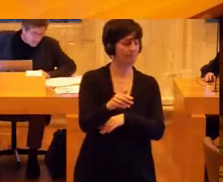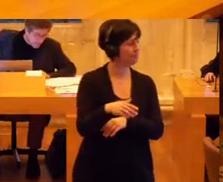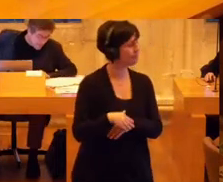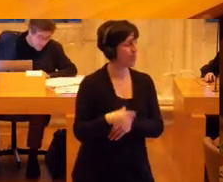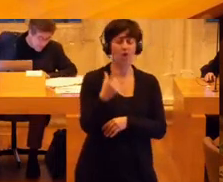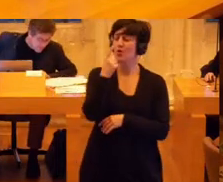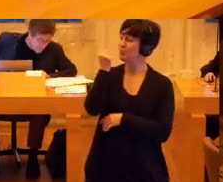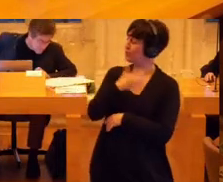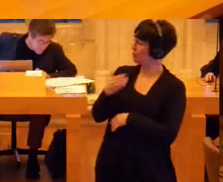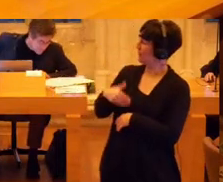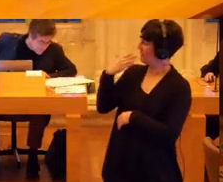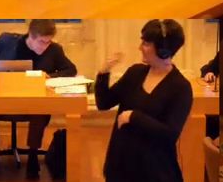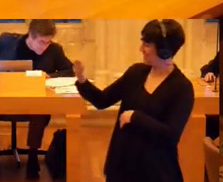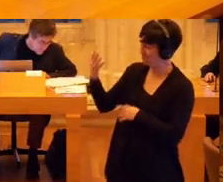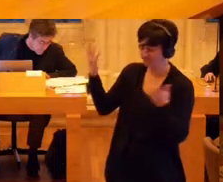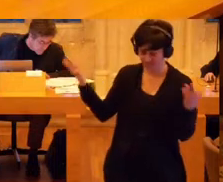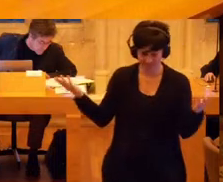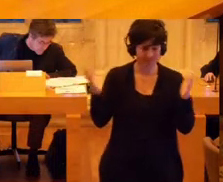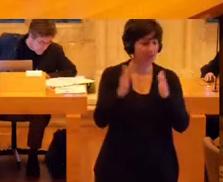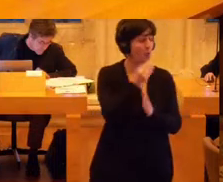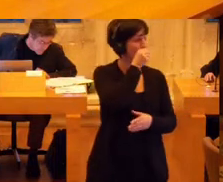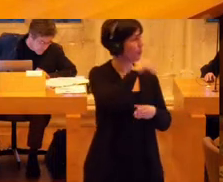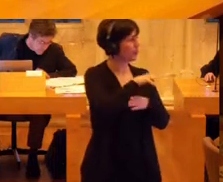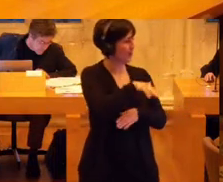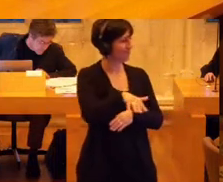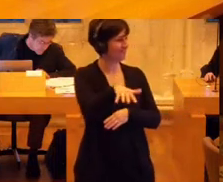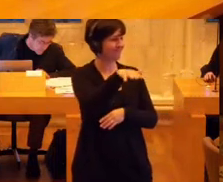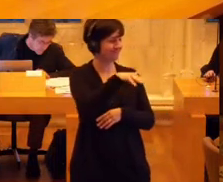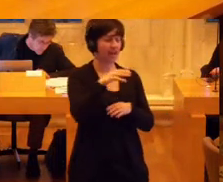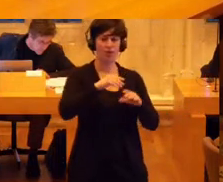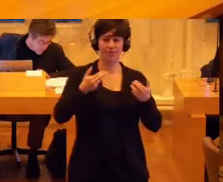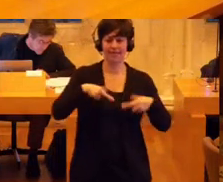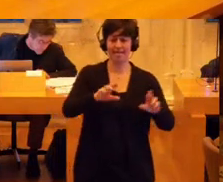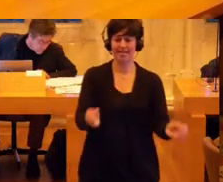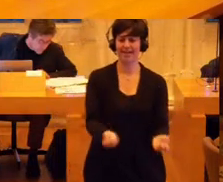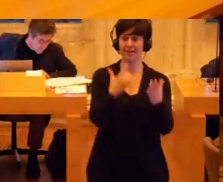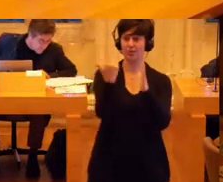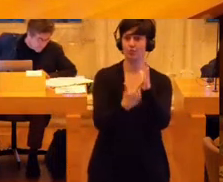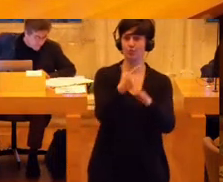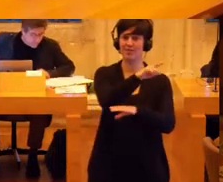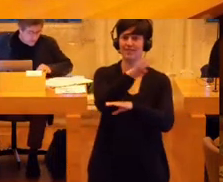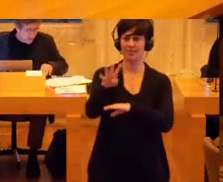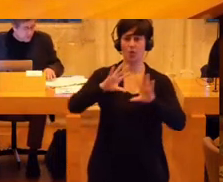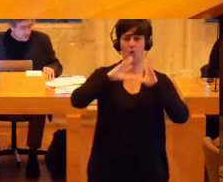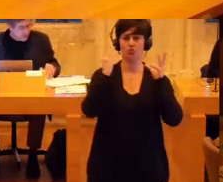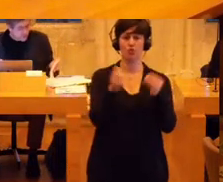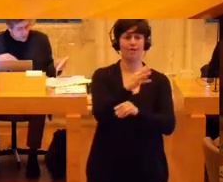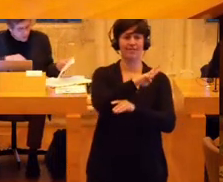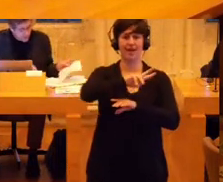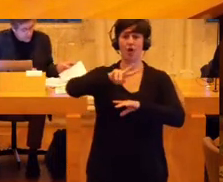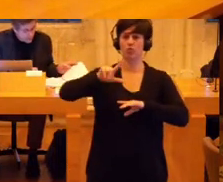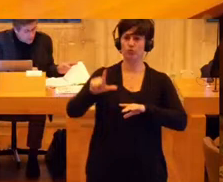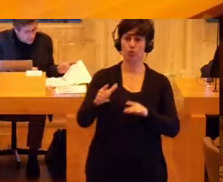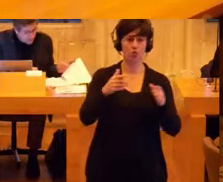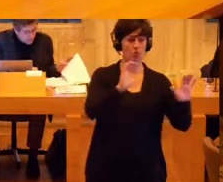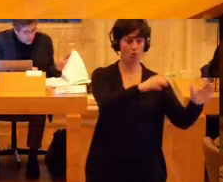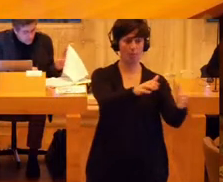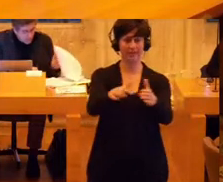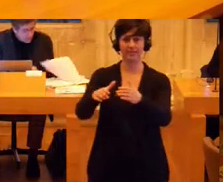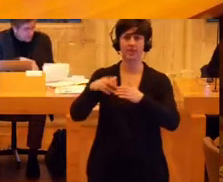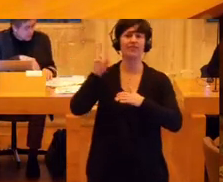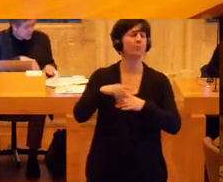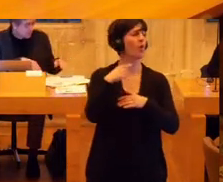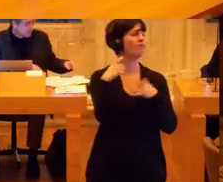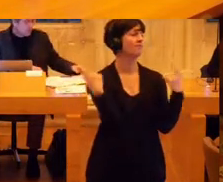Merci, monsieur le maire. Bonsoir. Donc, éclat de rue 2024, 42 compagnies, un très beau festival que tout le monde